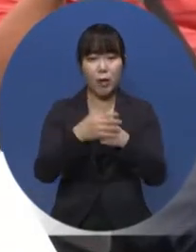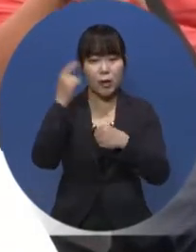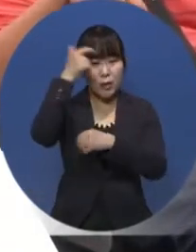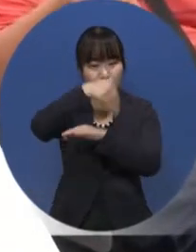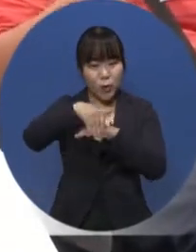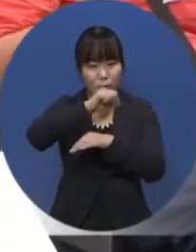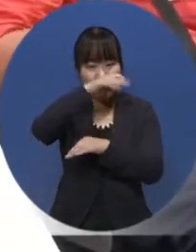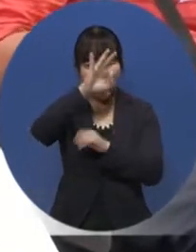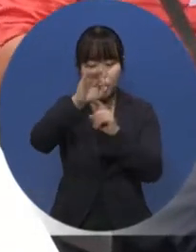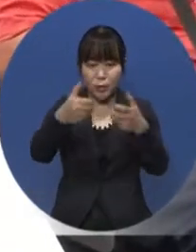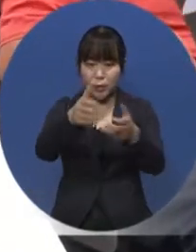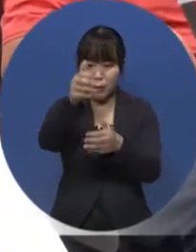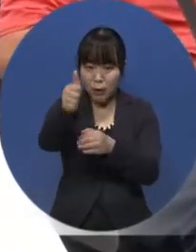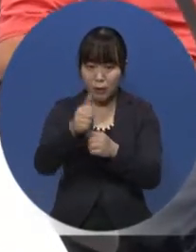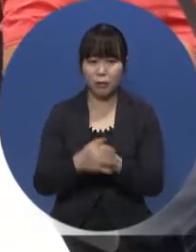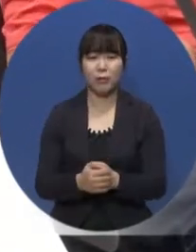장관이나